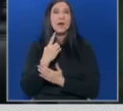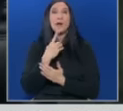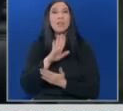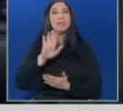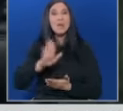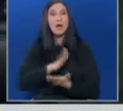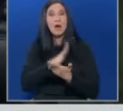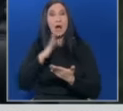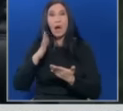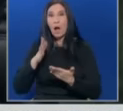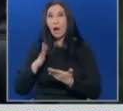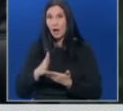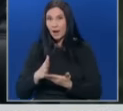края